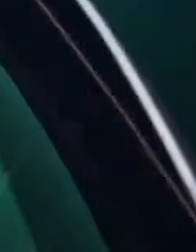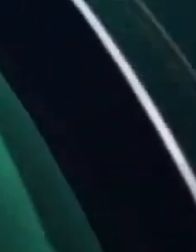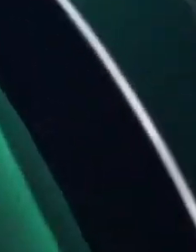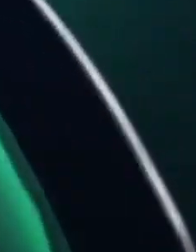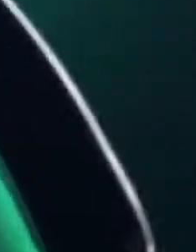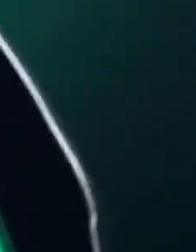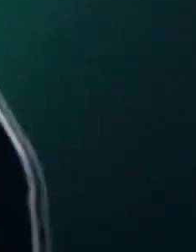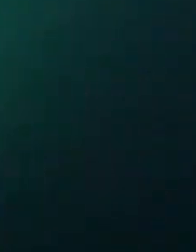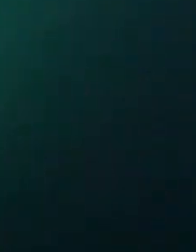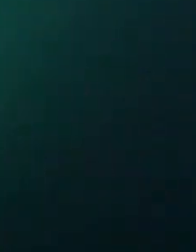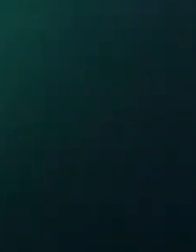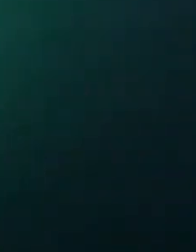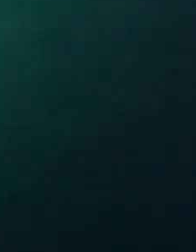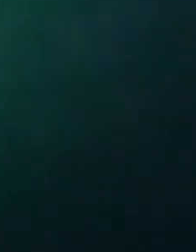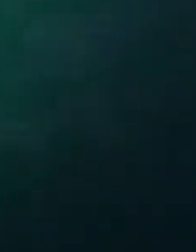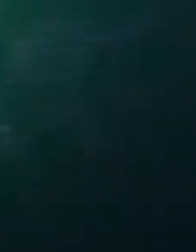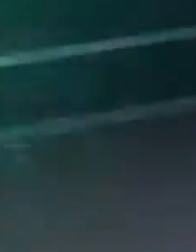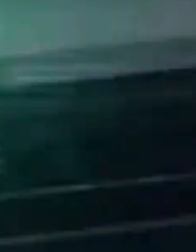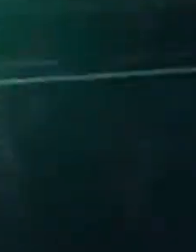баяндаймын.